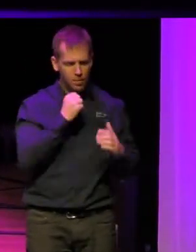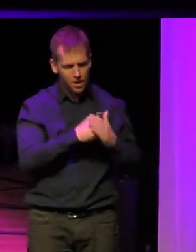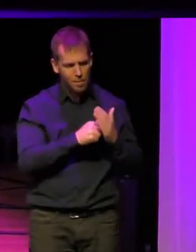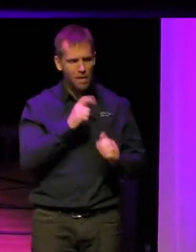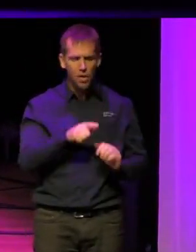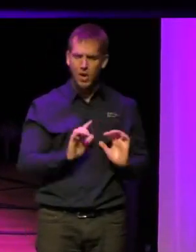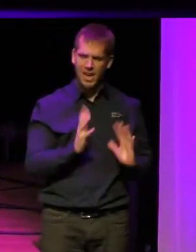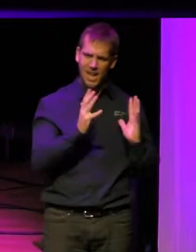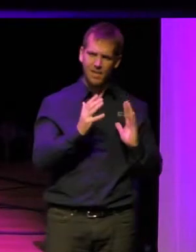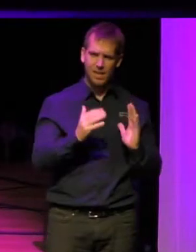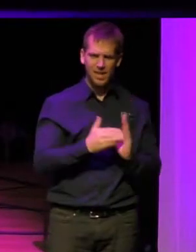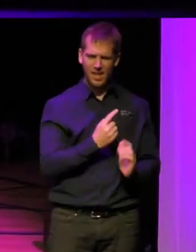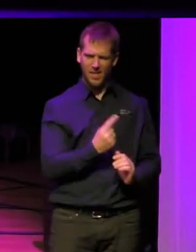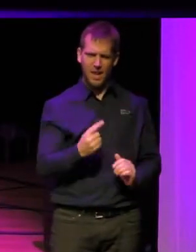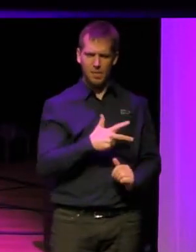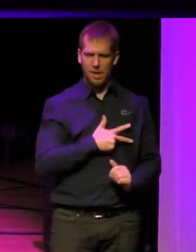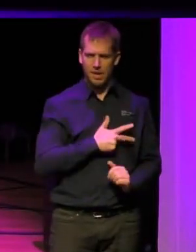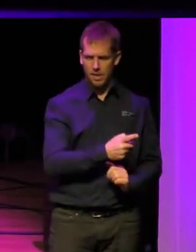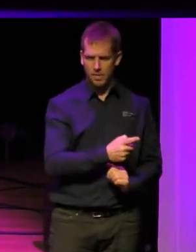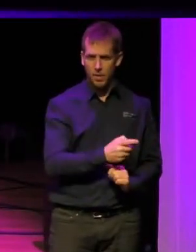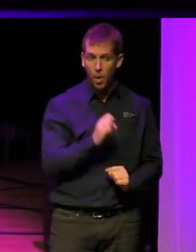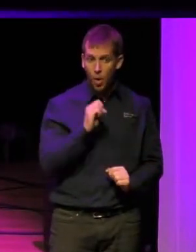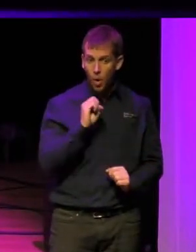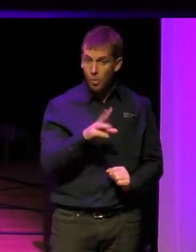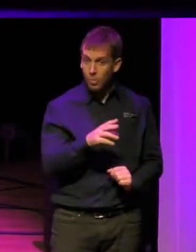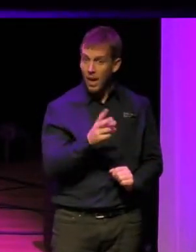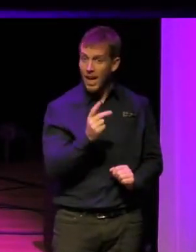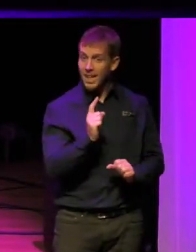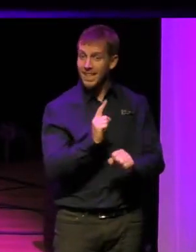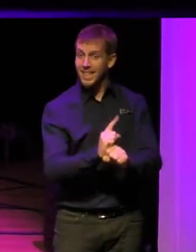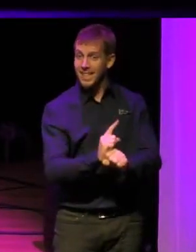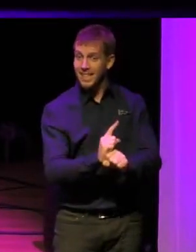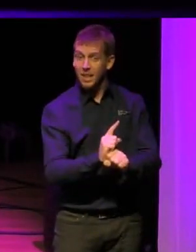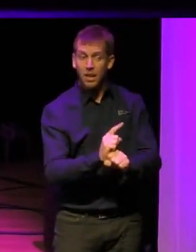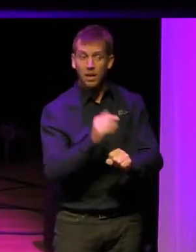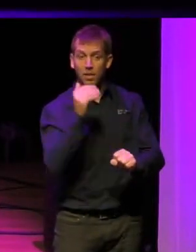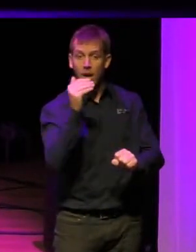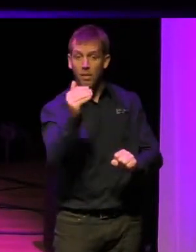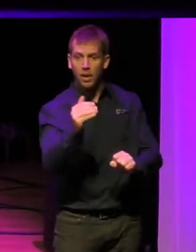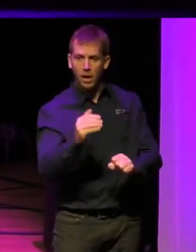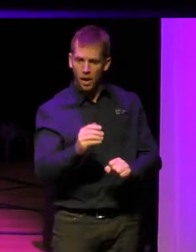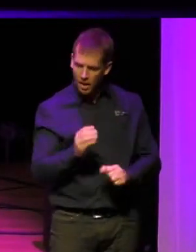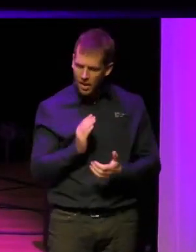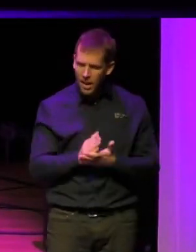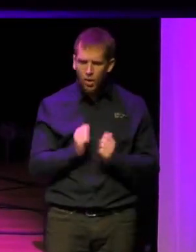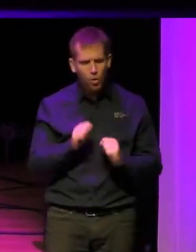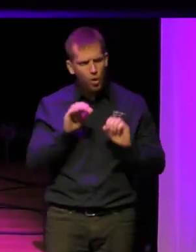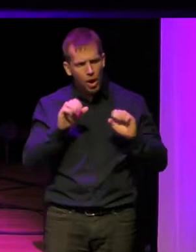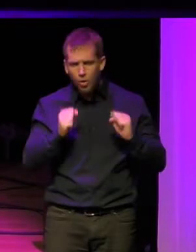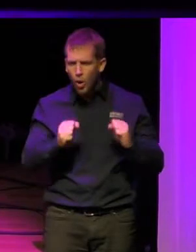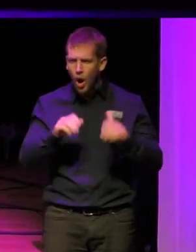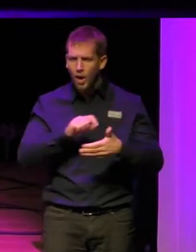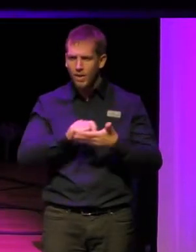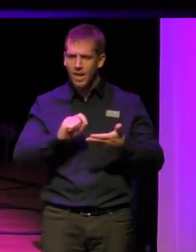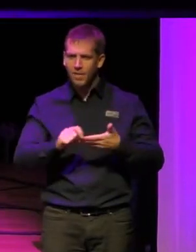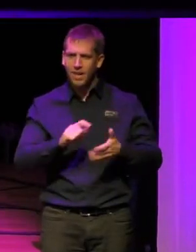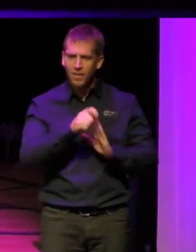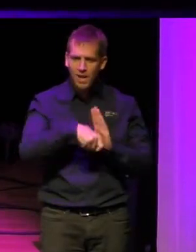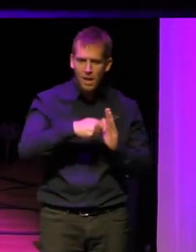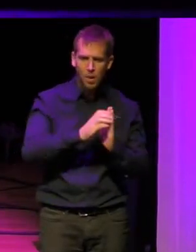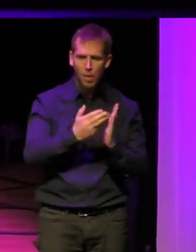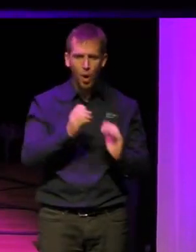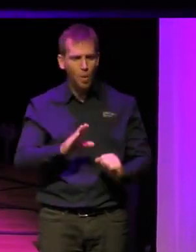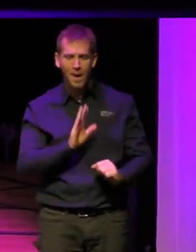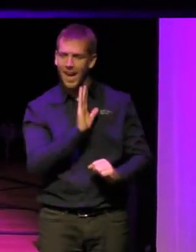till varje pris. I en annan framtid hade det skrivits böcker och filmer om Fateme